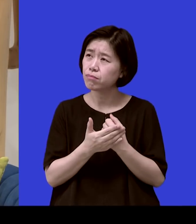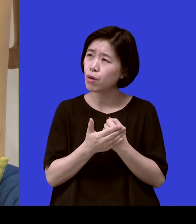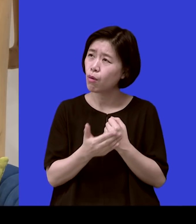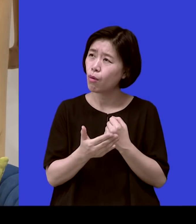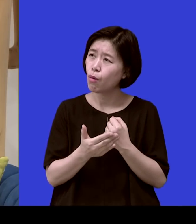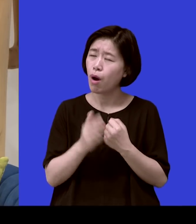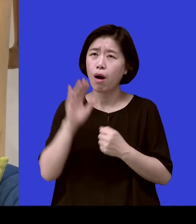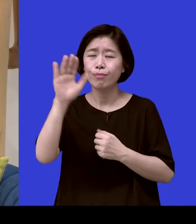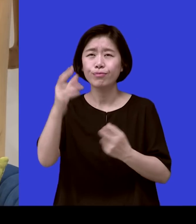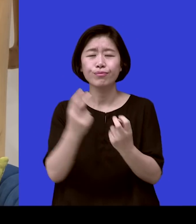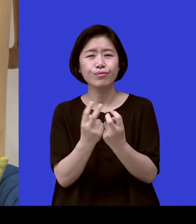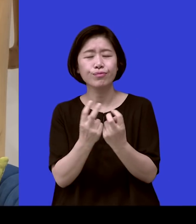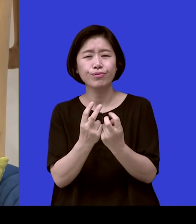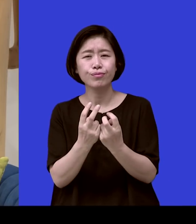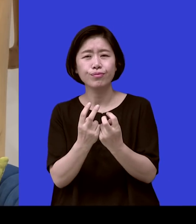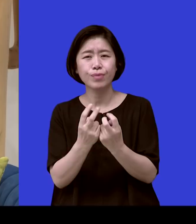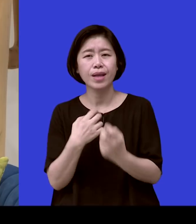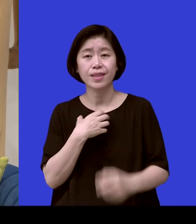그랬는데